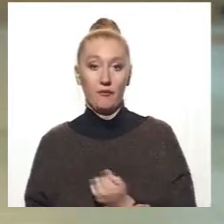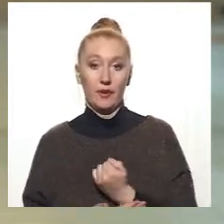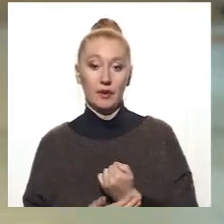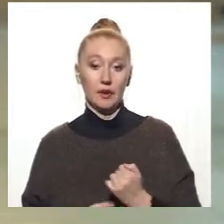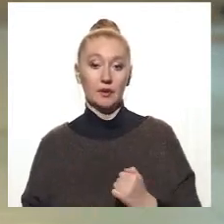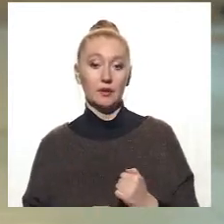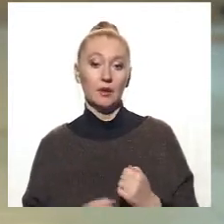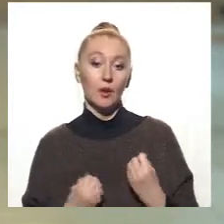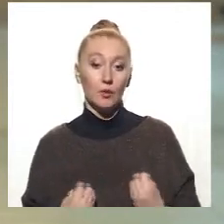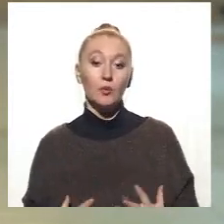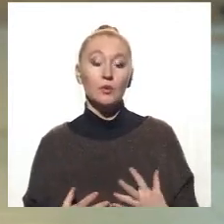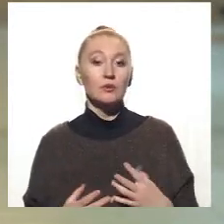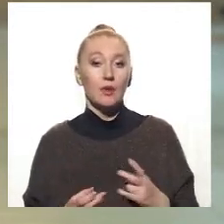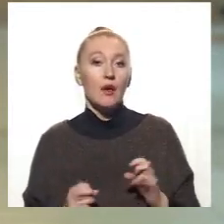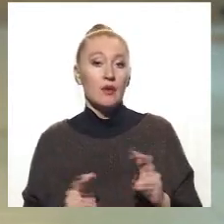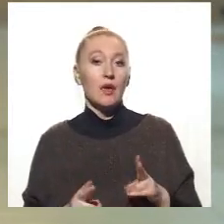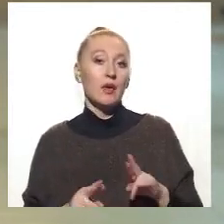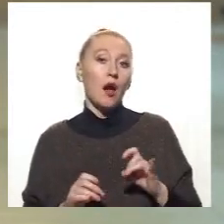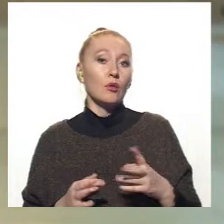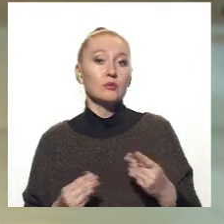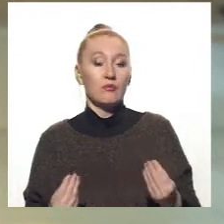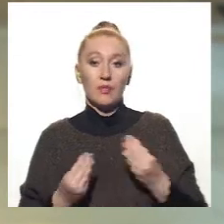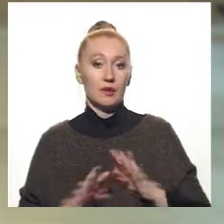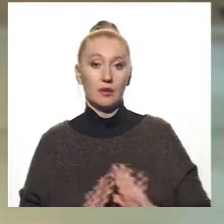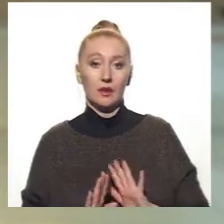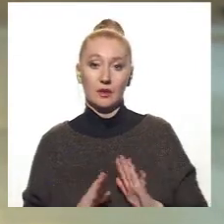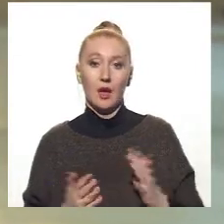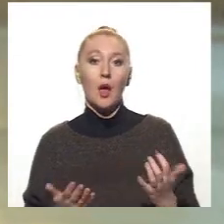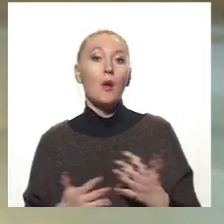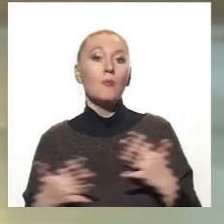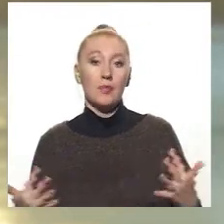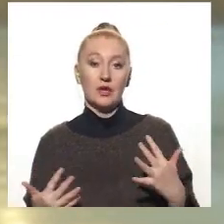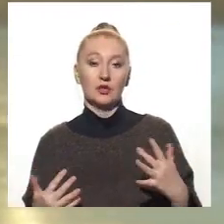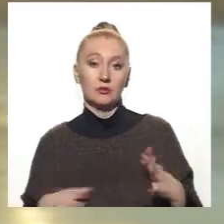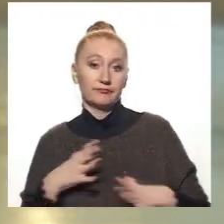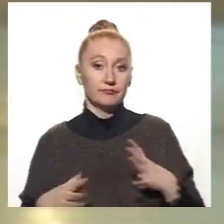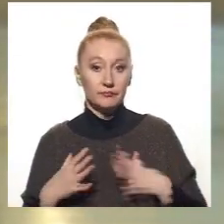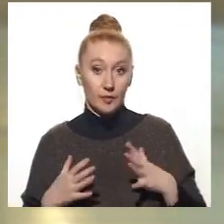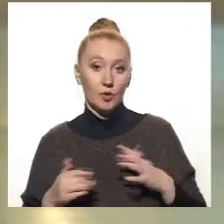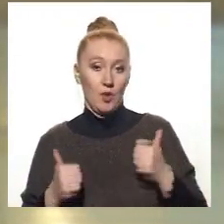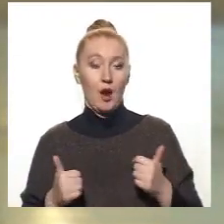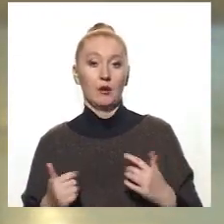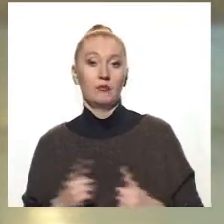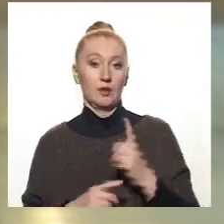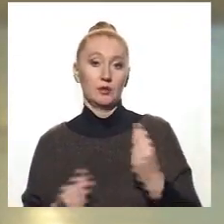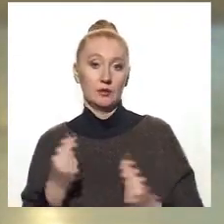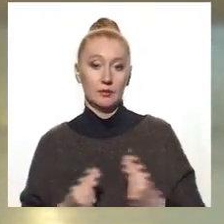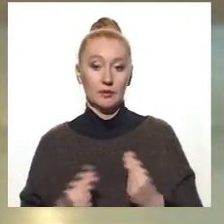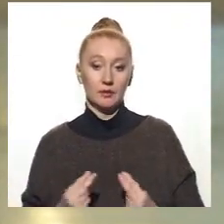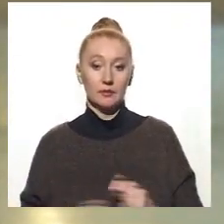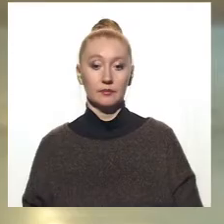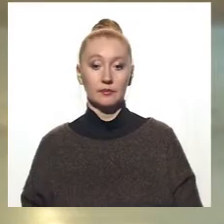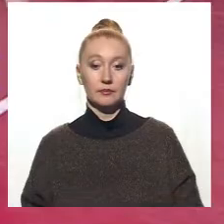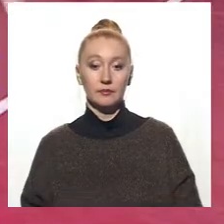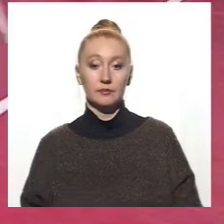Просто якось не дали більше шансів розігритися нормально,